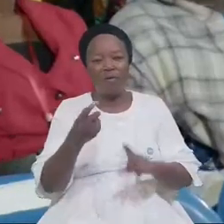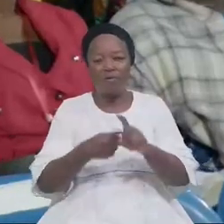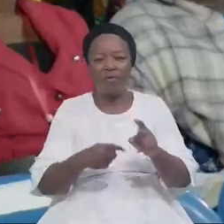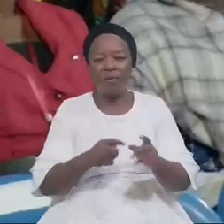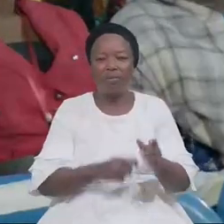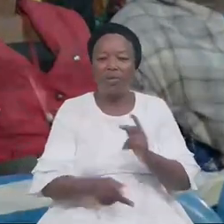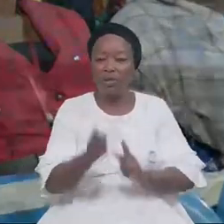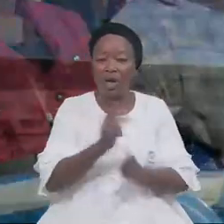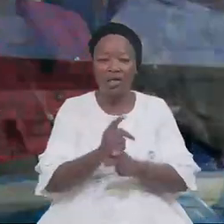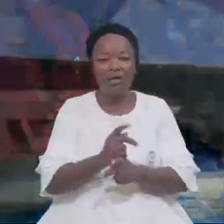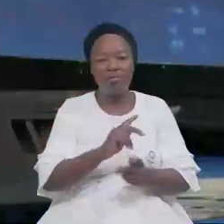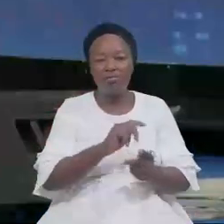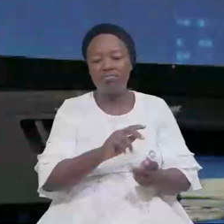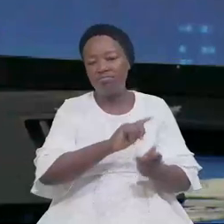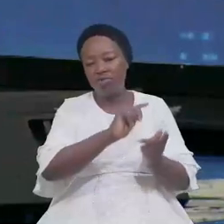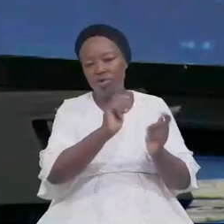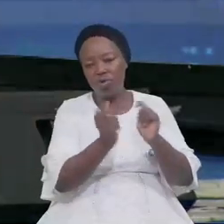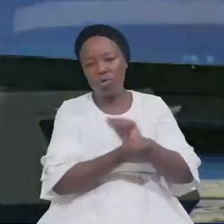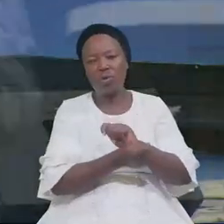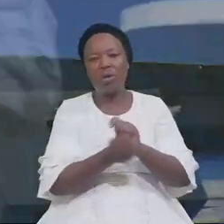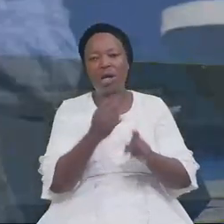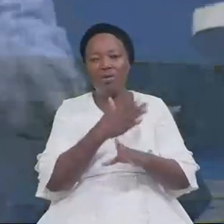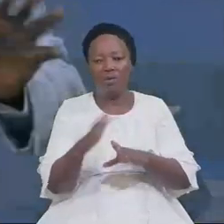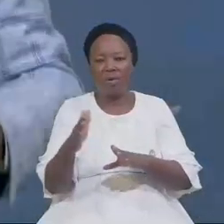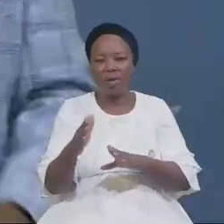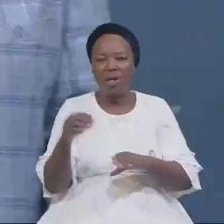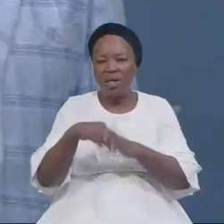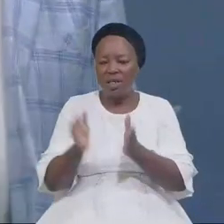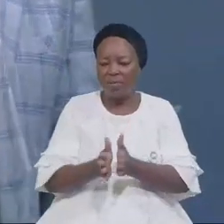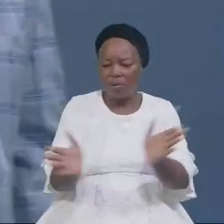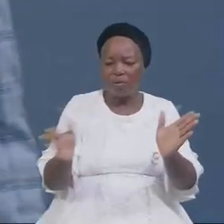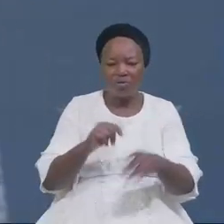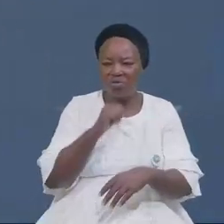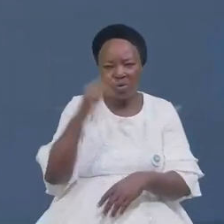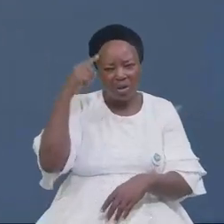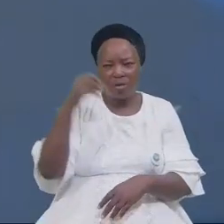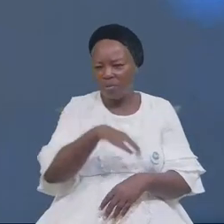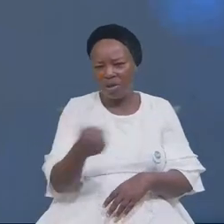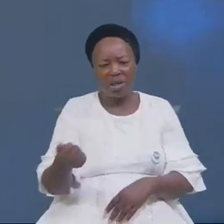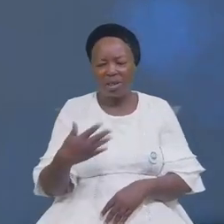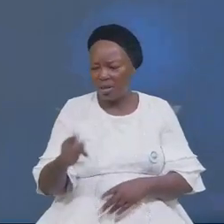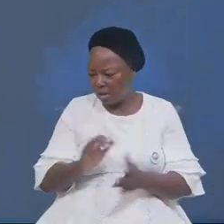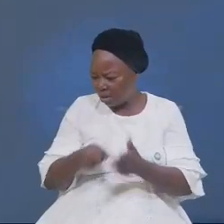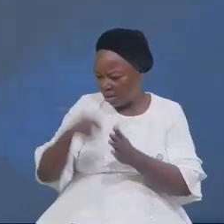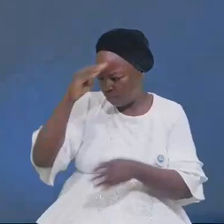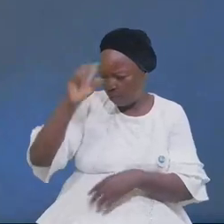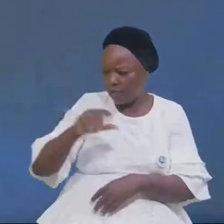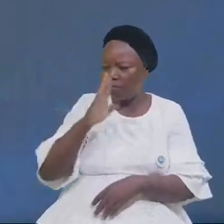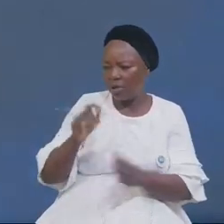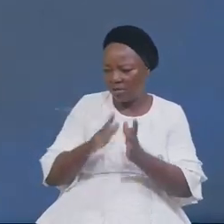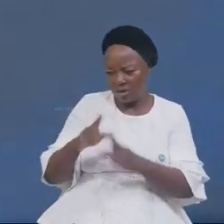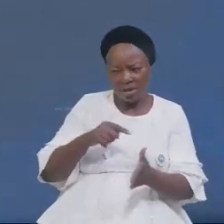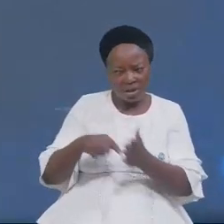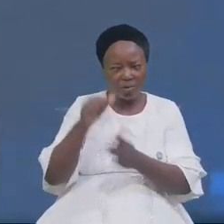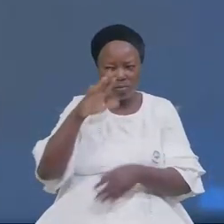de ces hommes-là, en public, comme vous les voyez là. Wow. Vous n'auriez pensé à d'autres choses. Que cet homme doit être